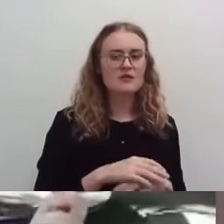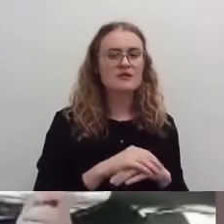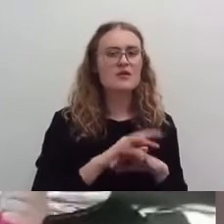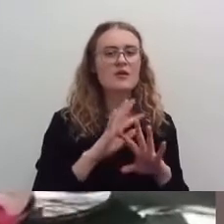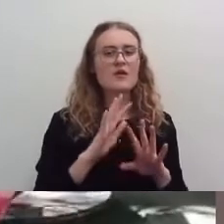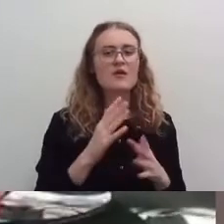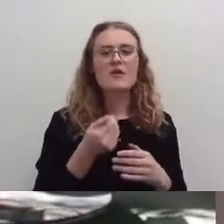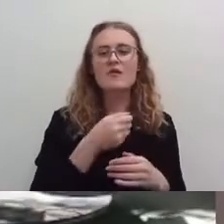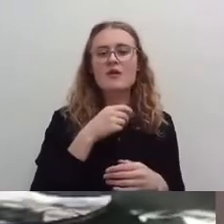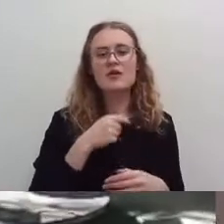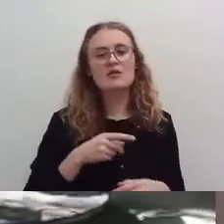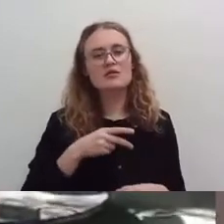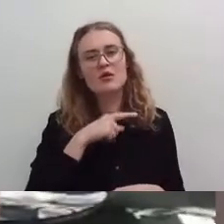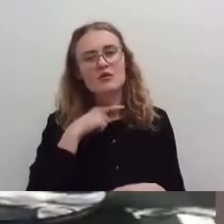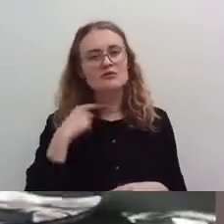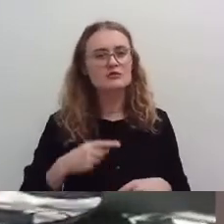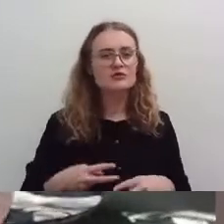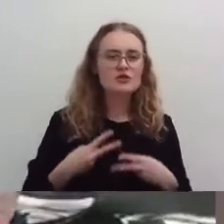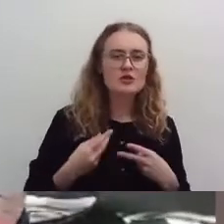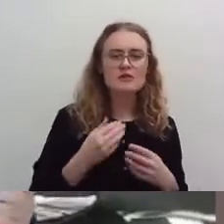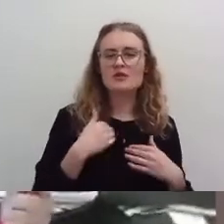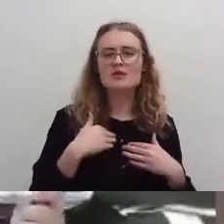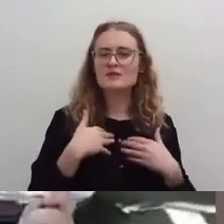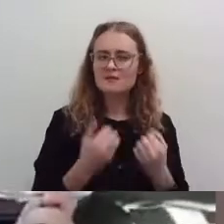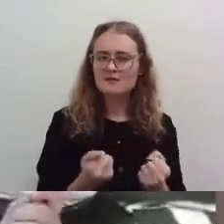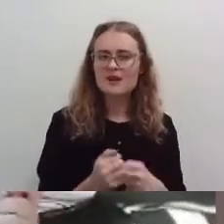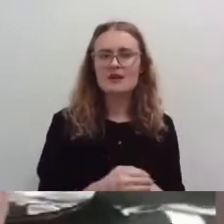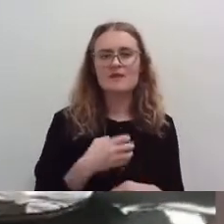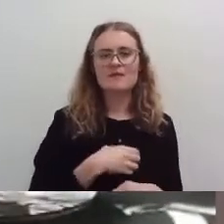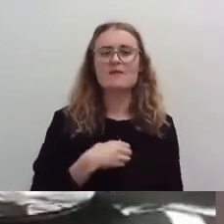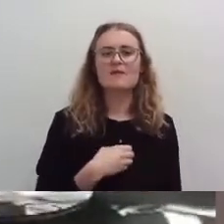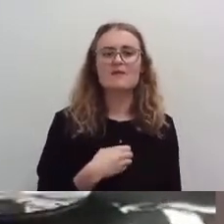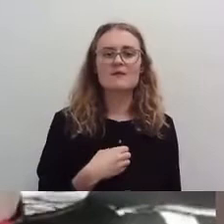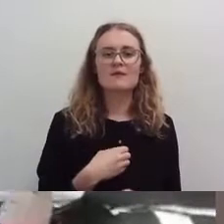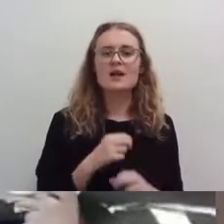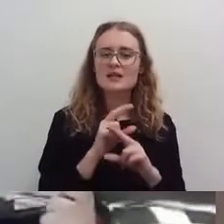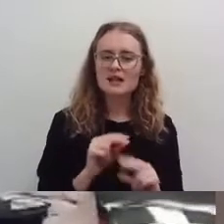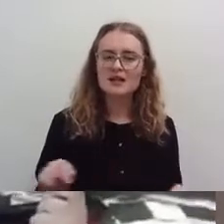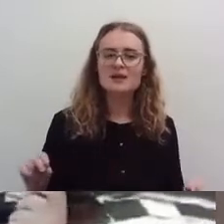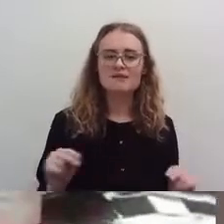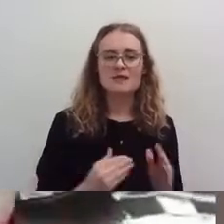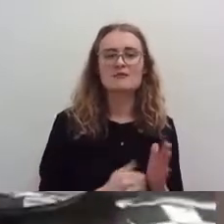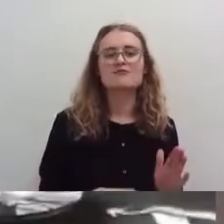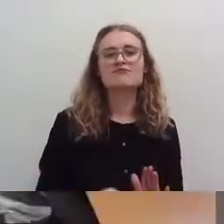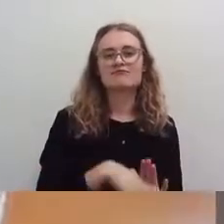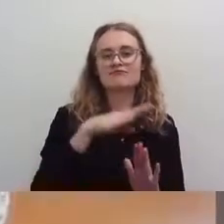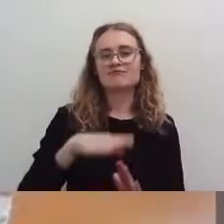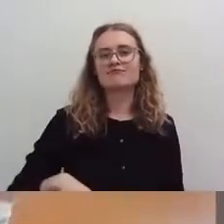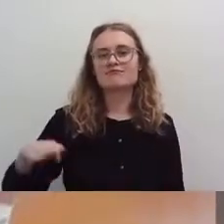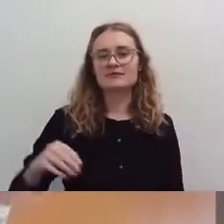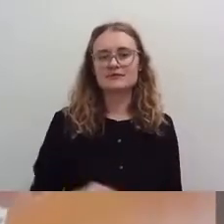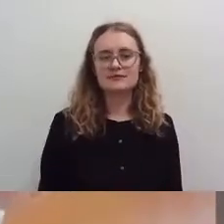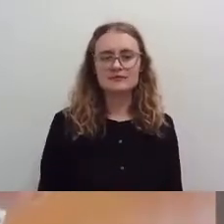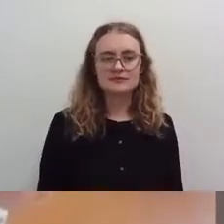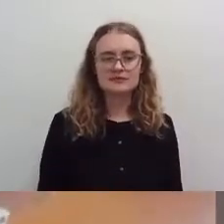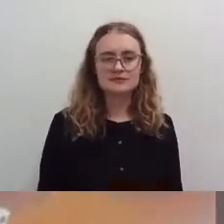visada daug laimės, kad jie nesirgtum, kad jie visada būtum laimingi.